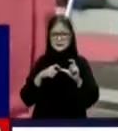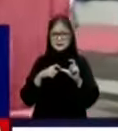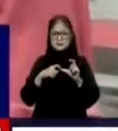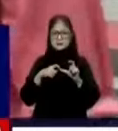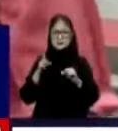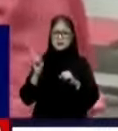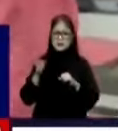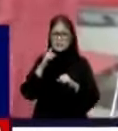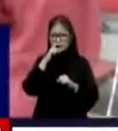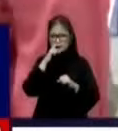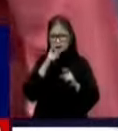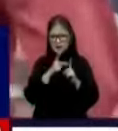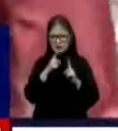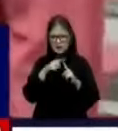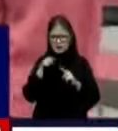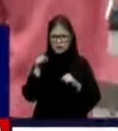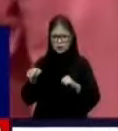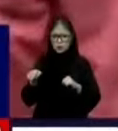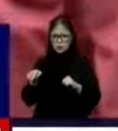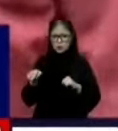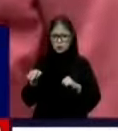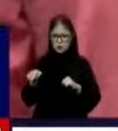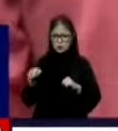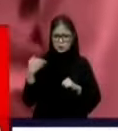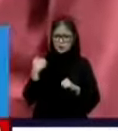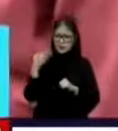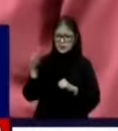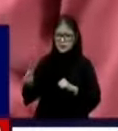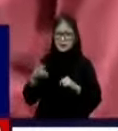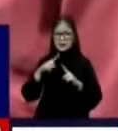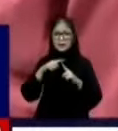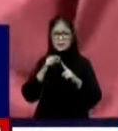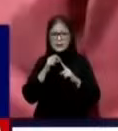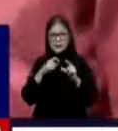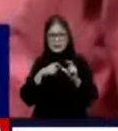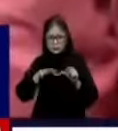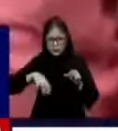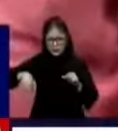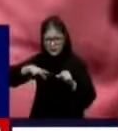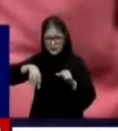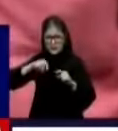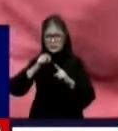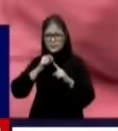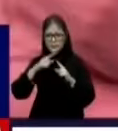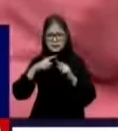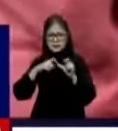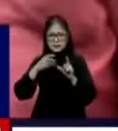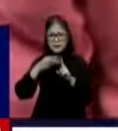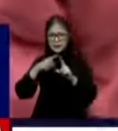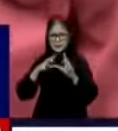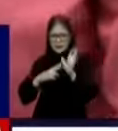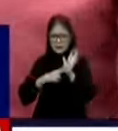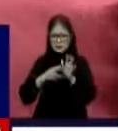Sudipyo telah datang atau tiba di TPS di salah satu lokasi di Paseban. Ya, sebelumnya